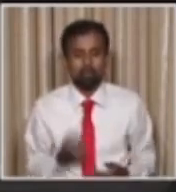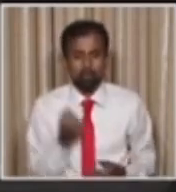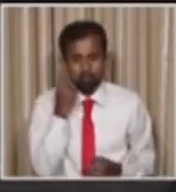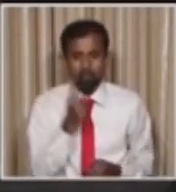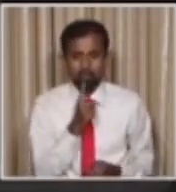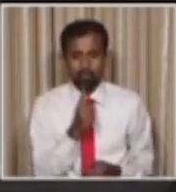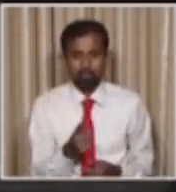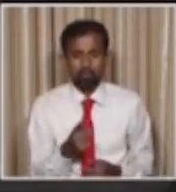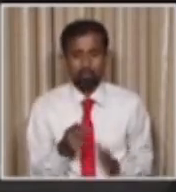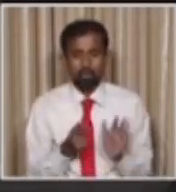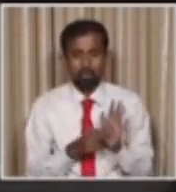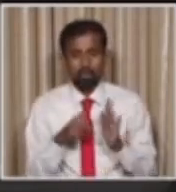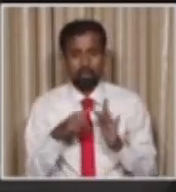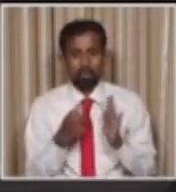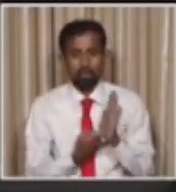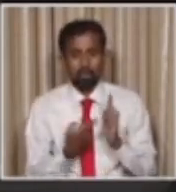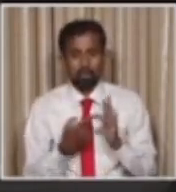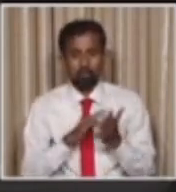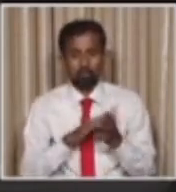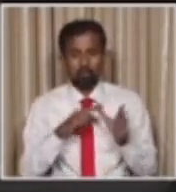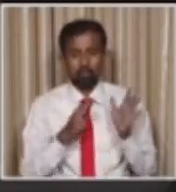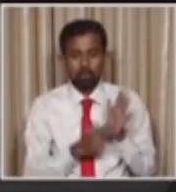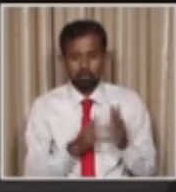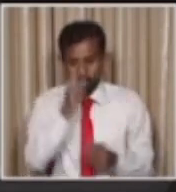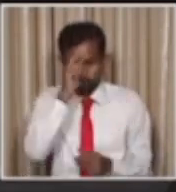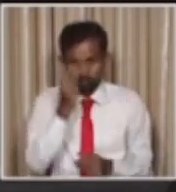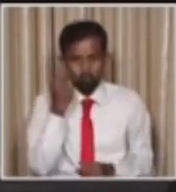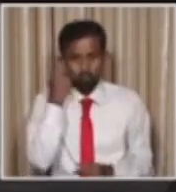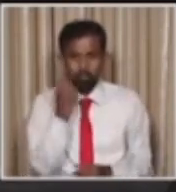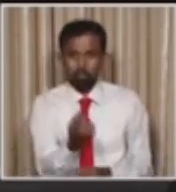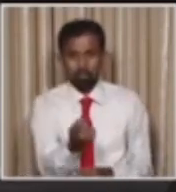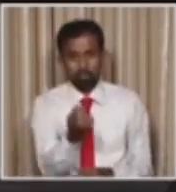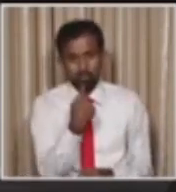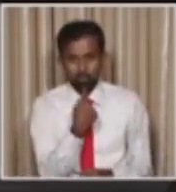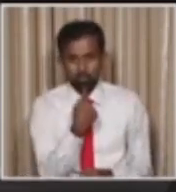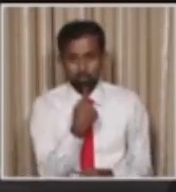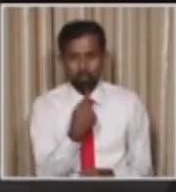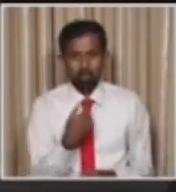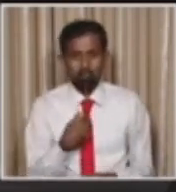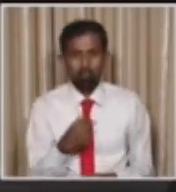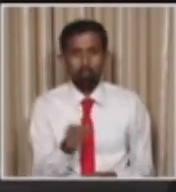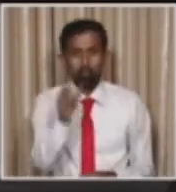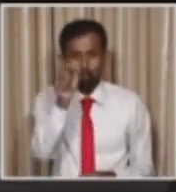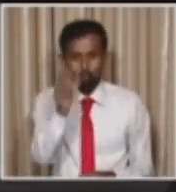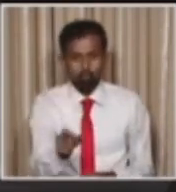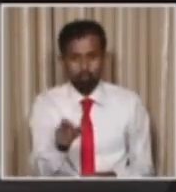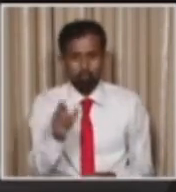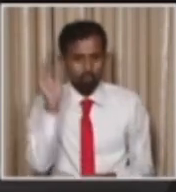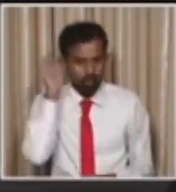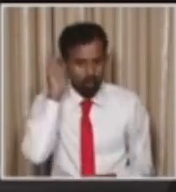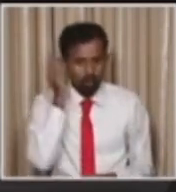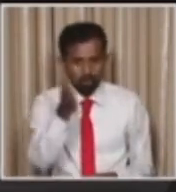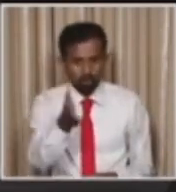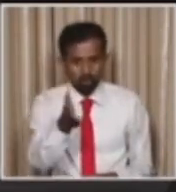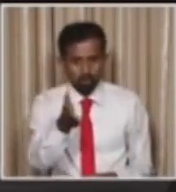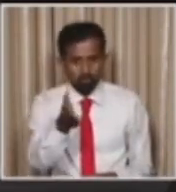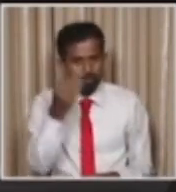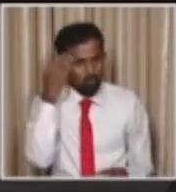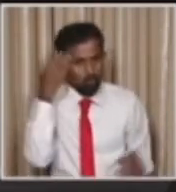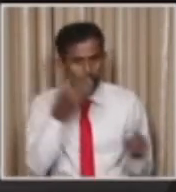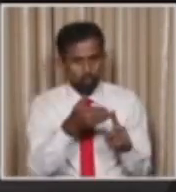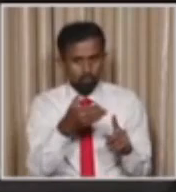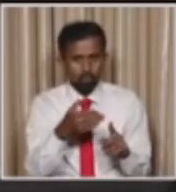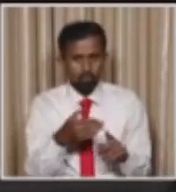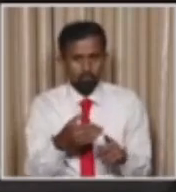කරපු ගරු නිරෝෂන් පෙරේරා මන්තුමා මේ යෝජනාව ගෙනාවා මම ඔබතුමාගෙන් දැනගන්න කැමතියි මේ සම්බන්ධව